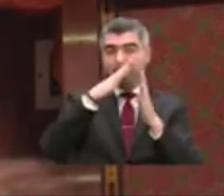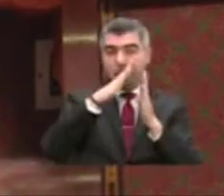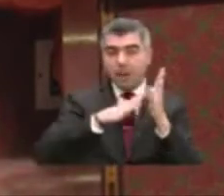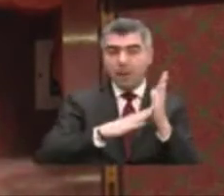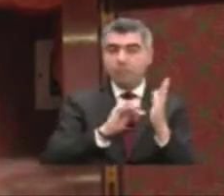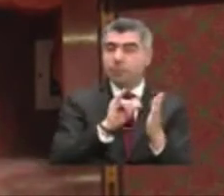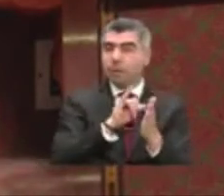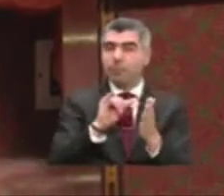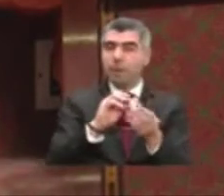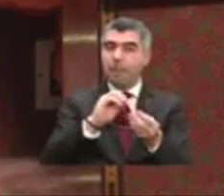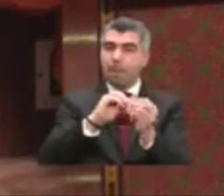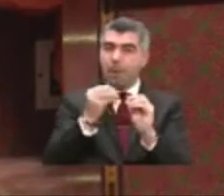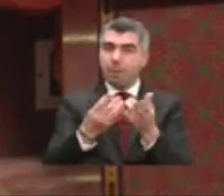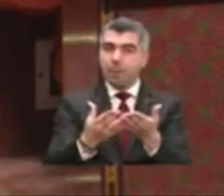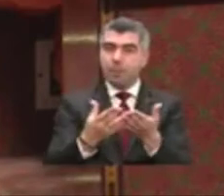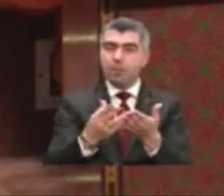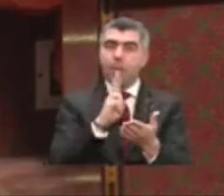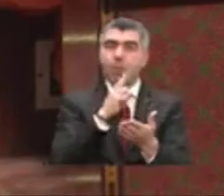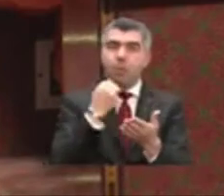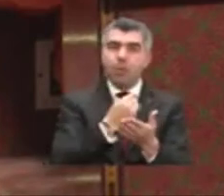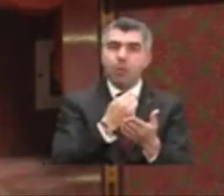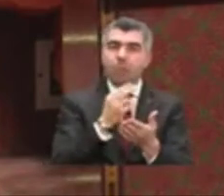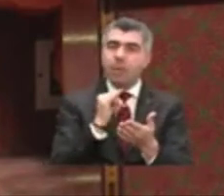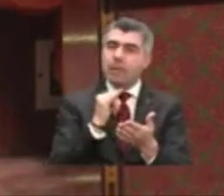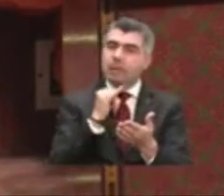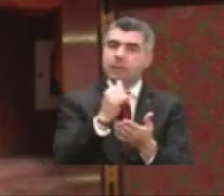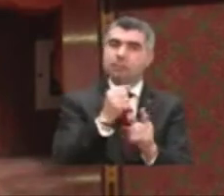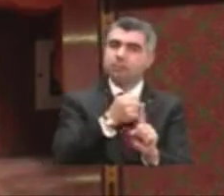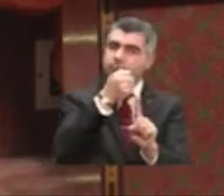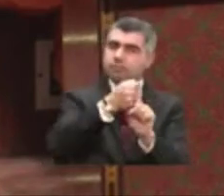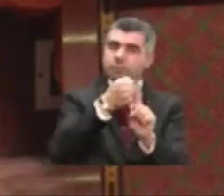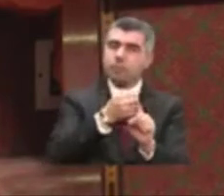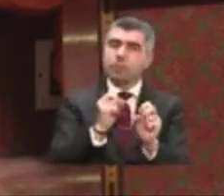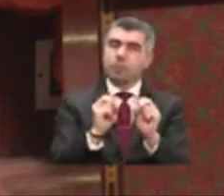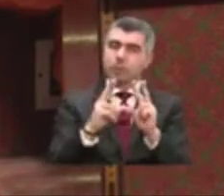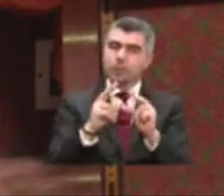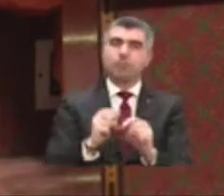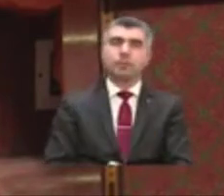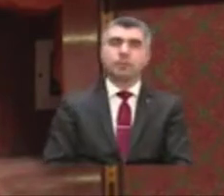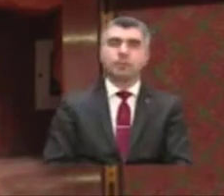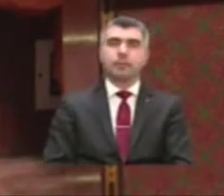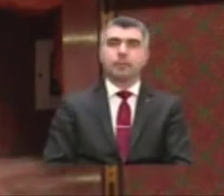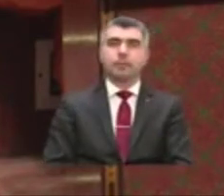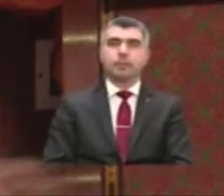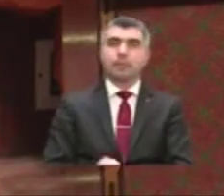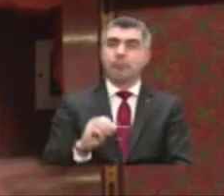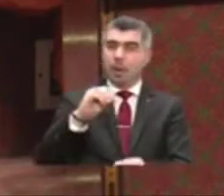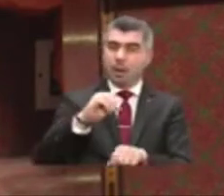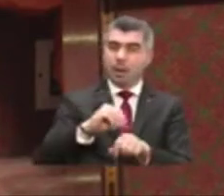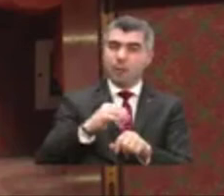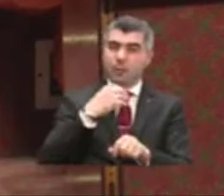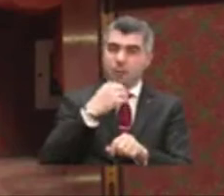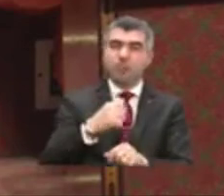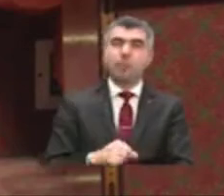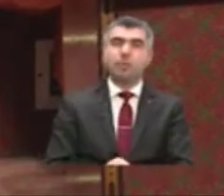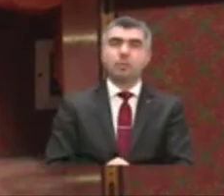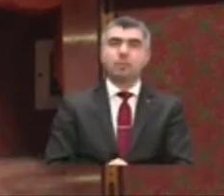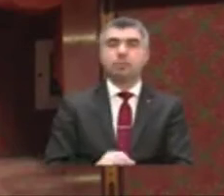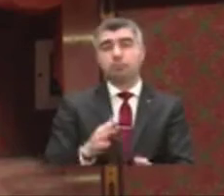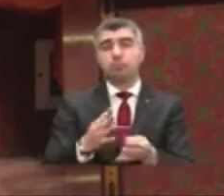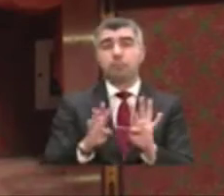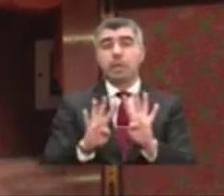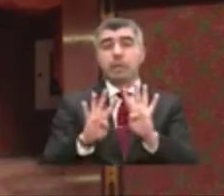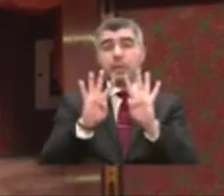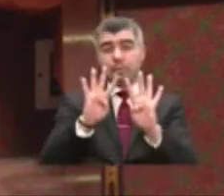هذه الإشكالية، يمكن نقول لكم بأن الحكومة تشتغل في هذا الإطار. ويمكن لي نقول لكم كذلك بأنه كنا تنديروا 8 ديال